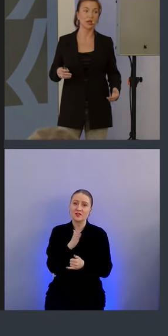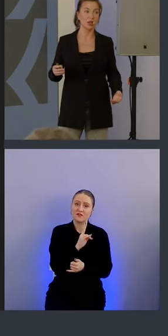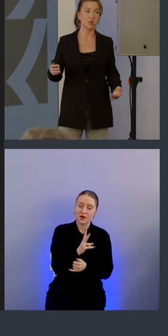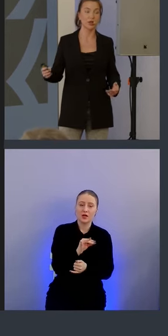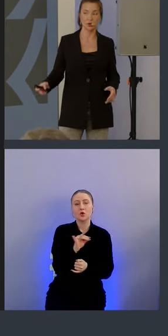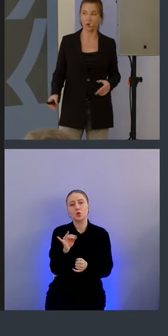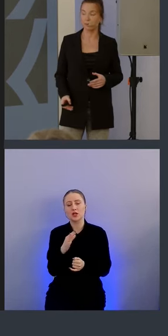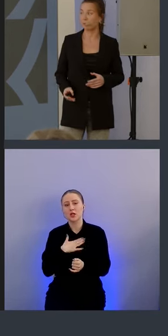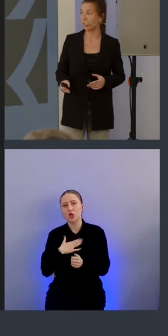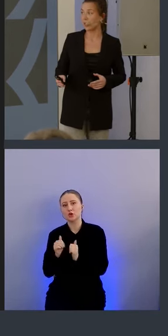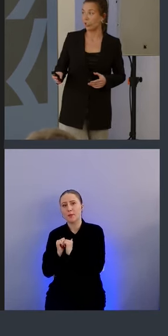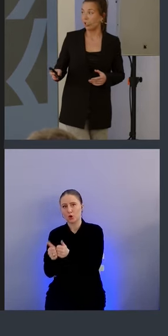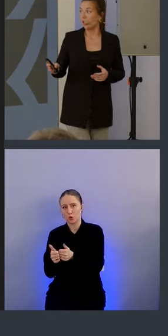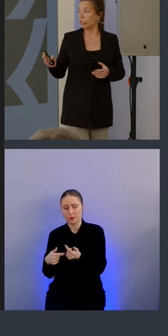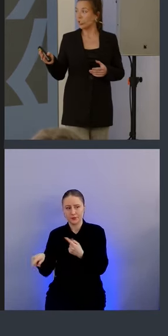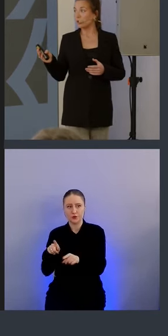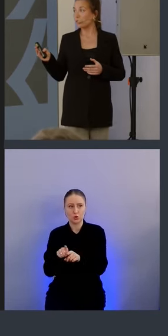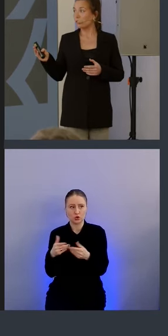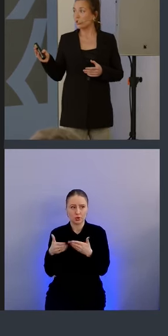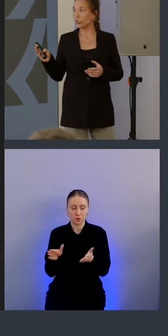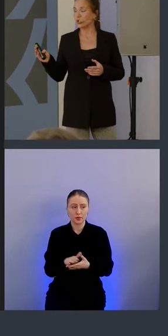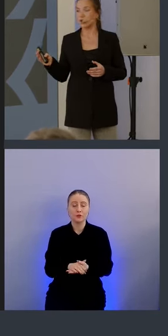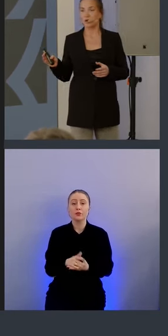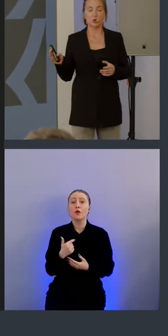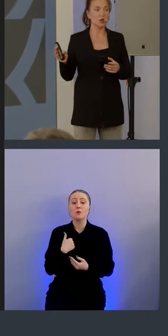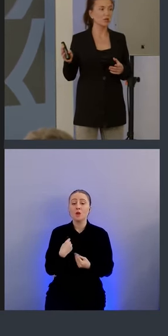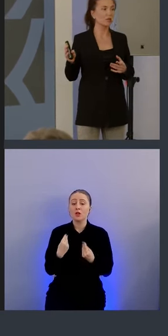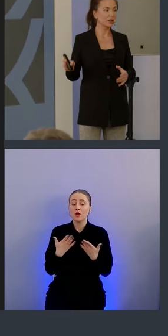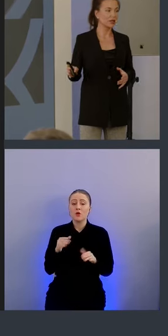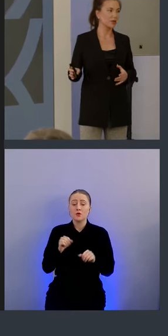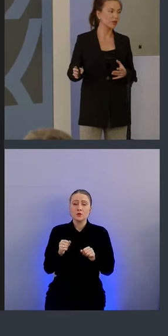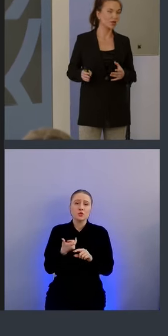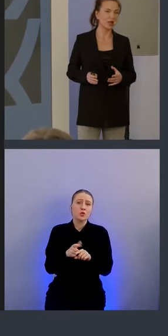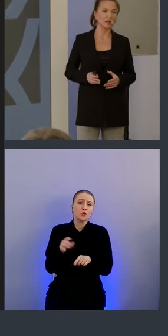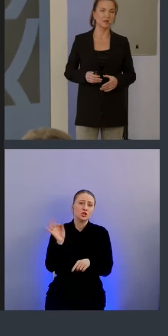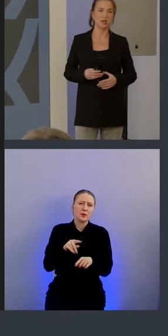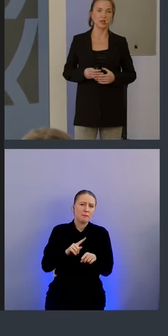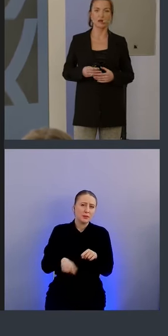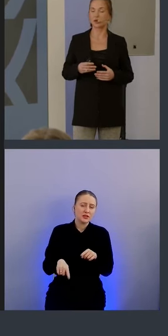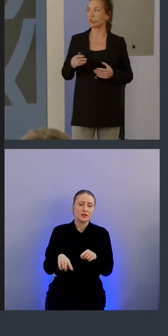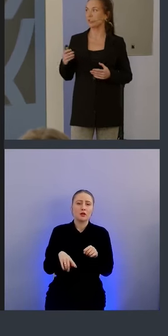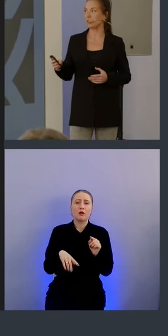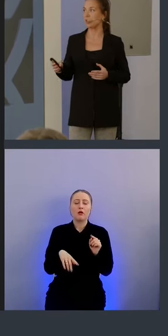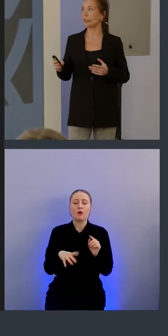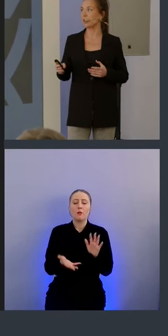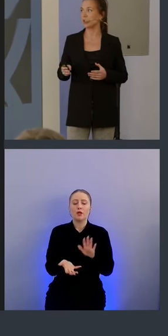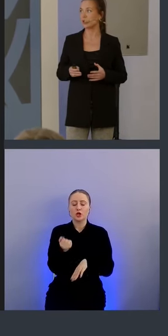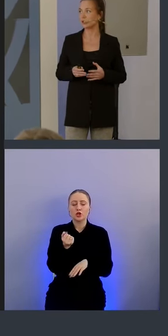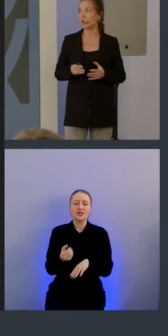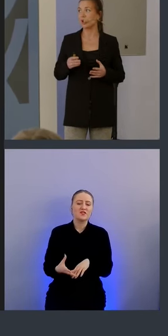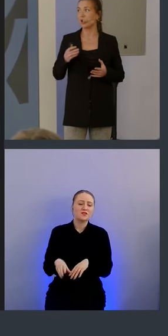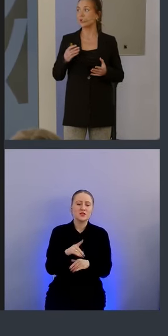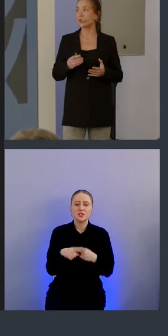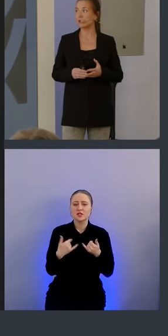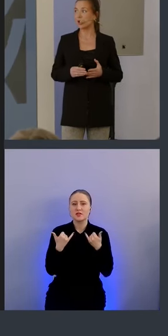и нашим партнерам. Мы даем возможность очень быстро поддержать все современные